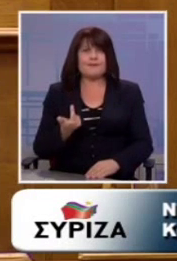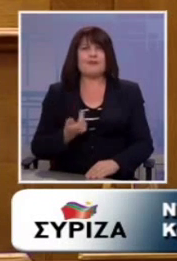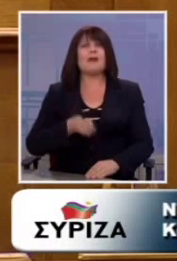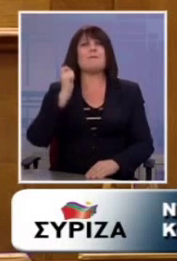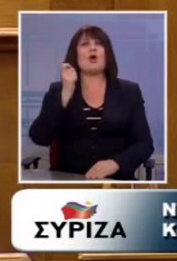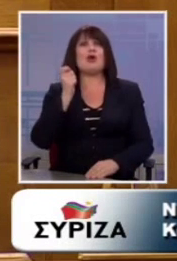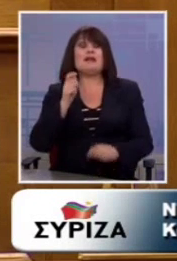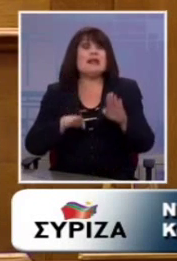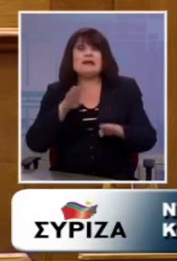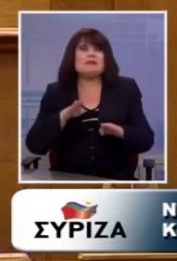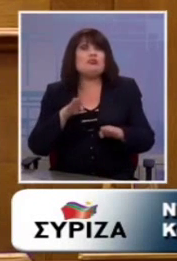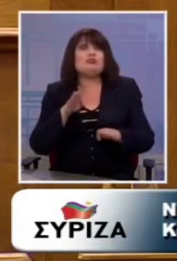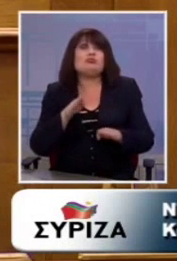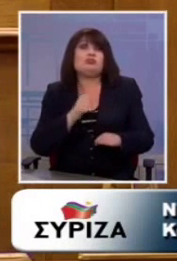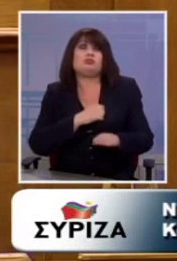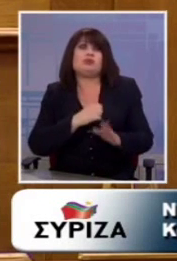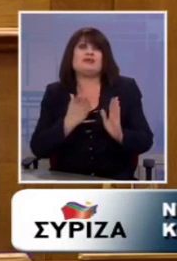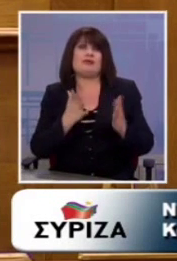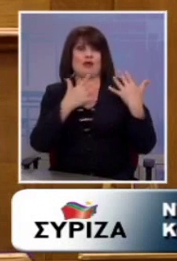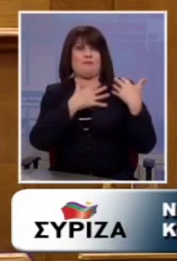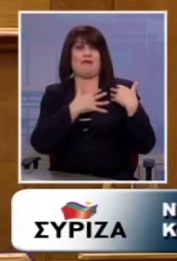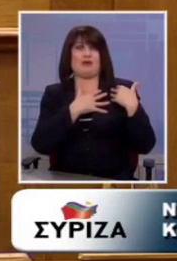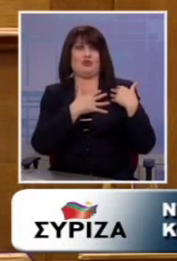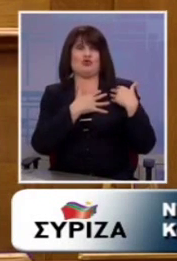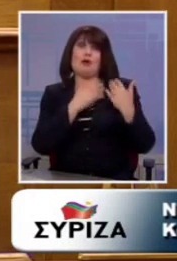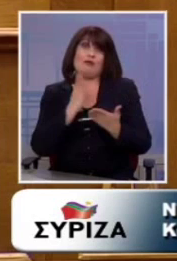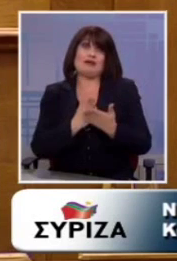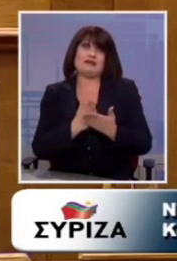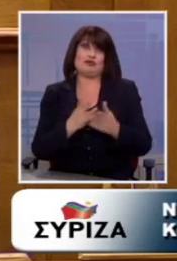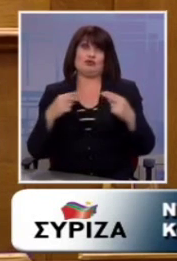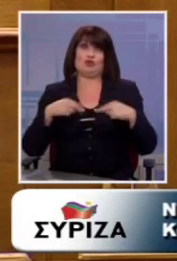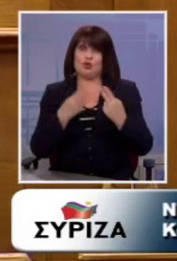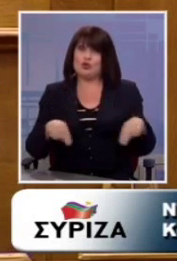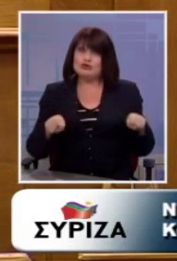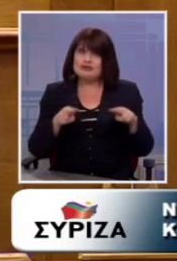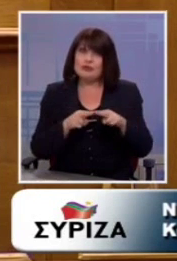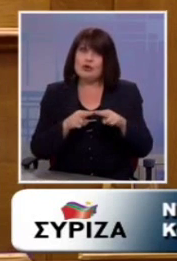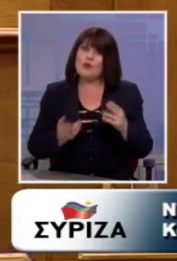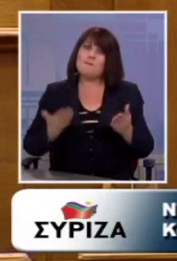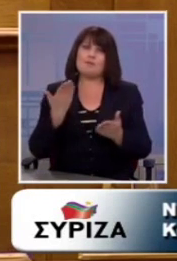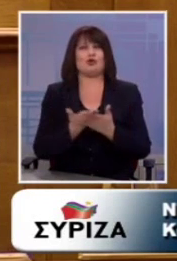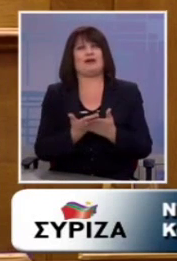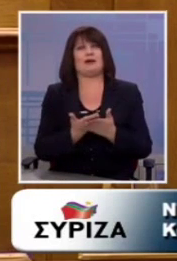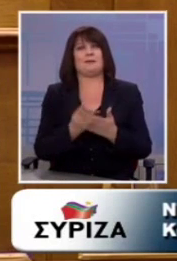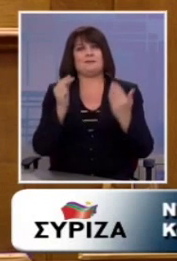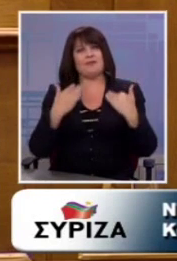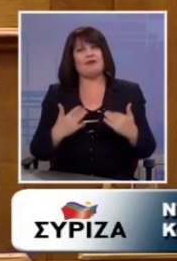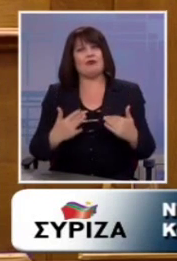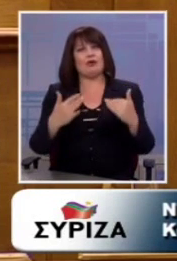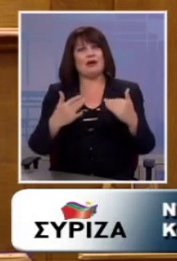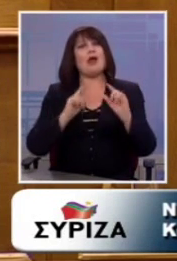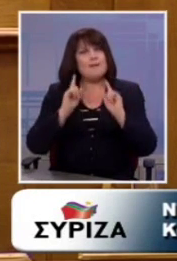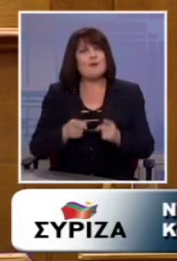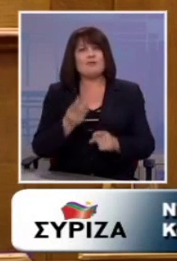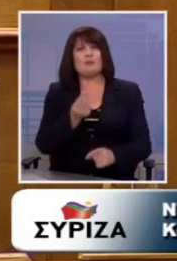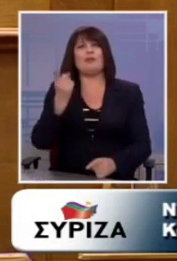πολιτικής εκτίμησης που γίνεται από το αρμόδιο όργανο, δηλαδή από το Υπουργικό Συμβούλιο που προτείνει και η Βουλή που αποφασίζει με την